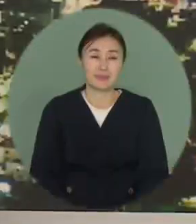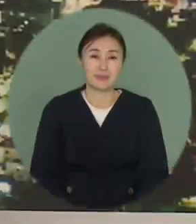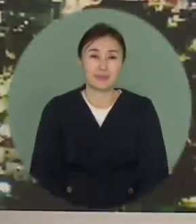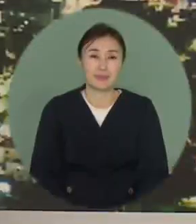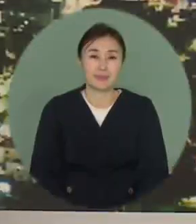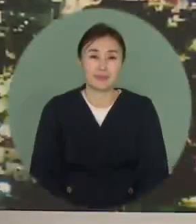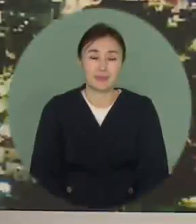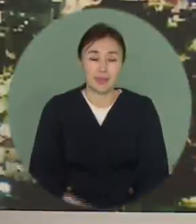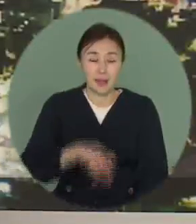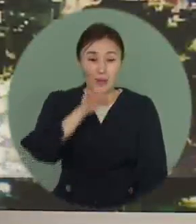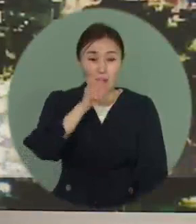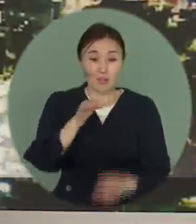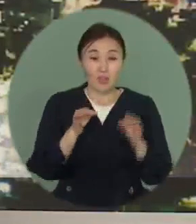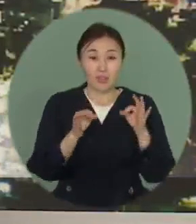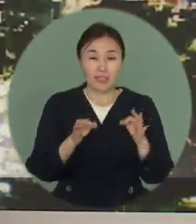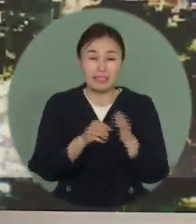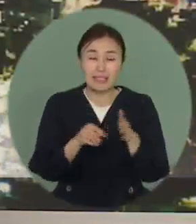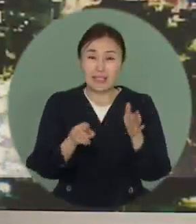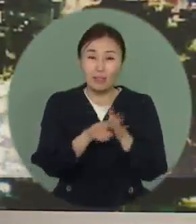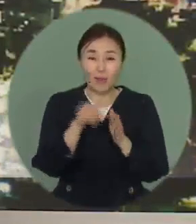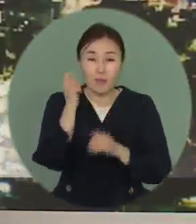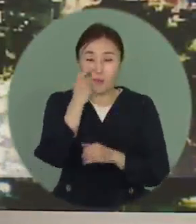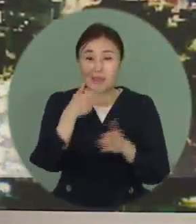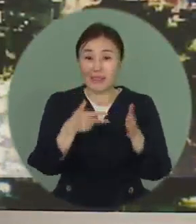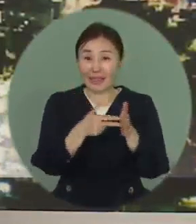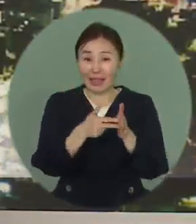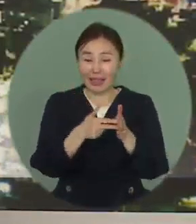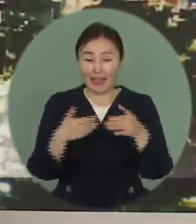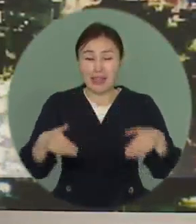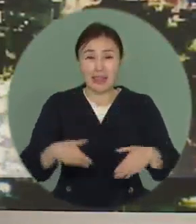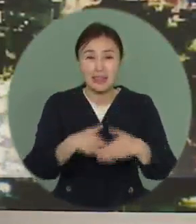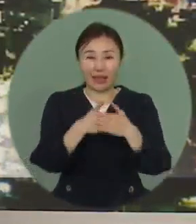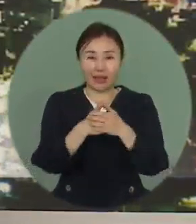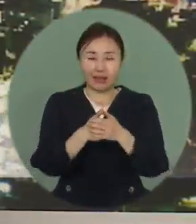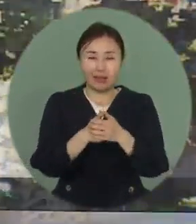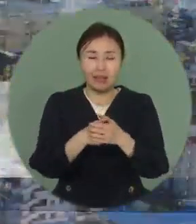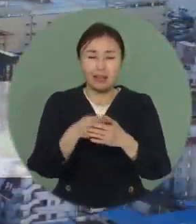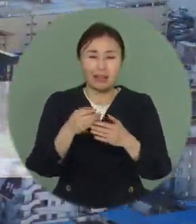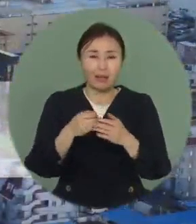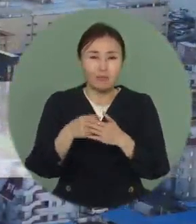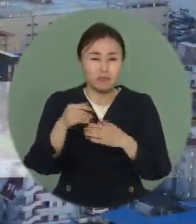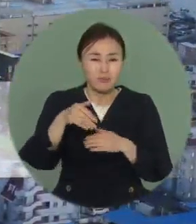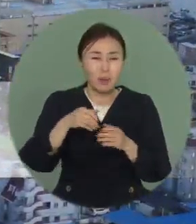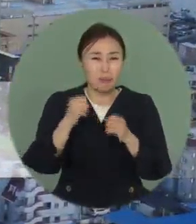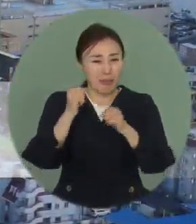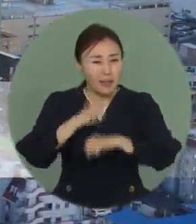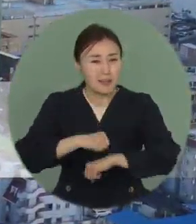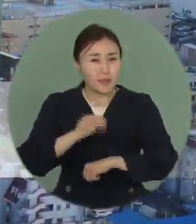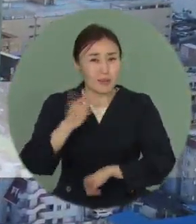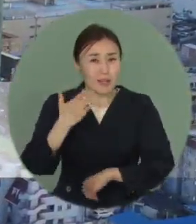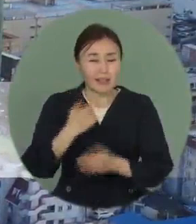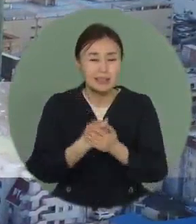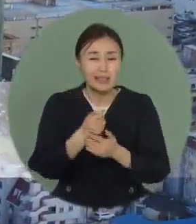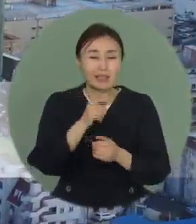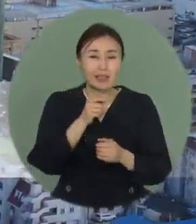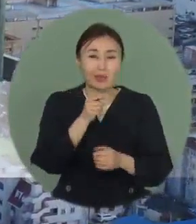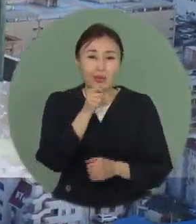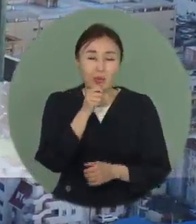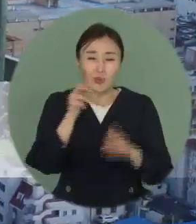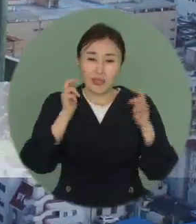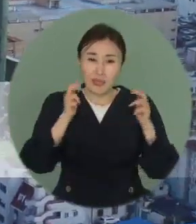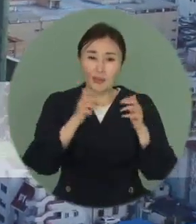있습니다 광주은행이 신용보증재단과 손잡고 벼랑 끝으로 내몰린 소기업과 소상공인의 재기를